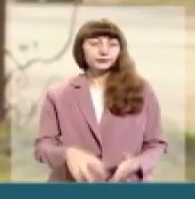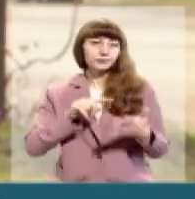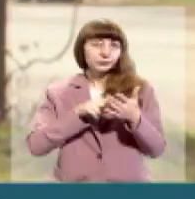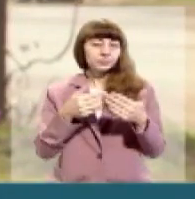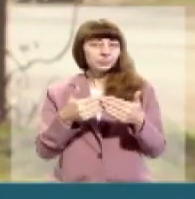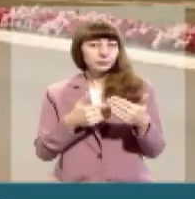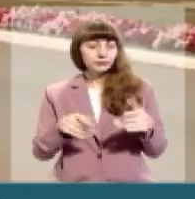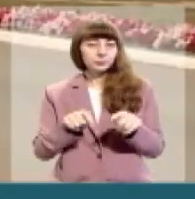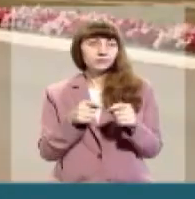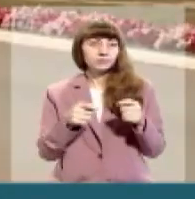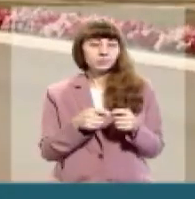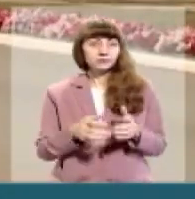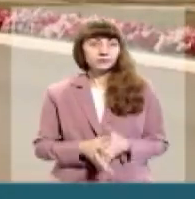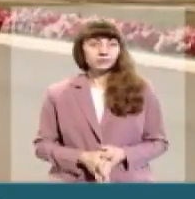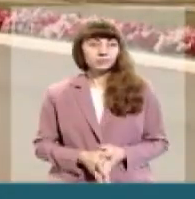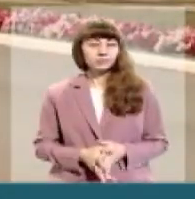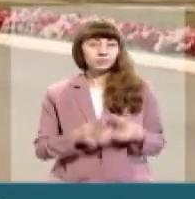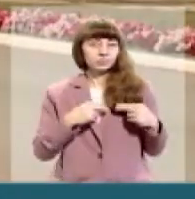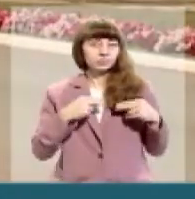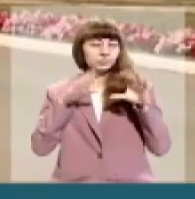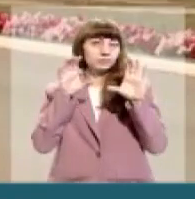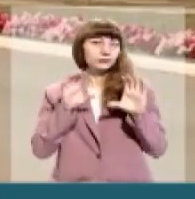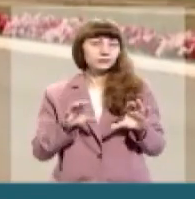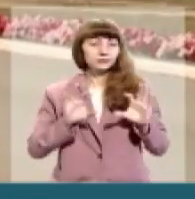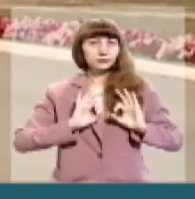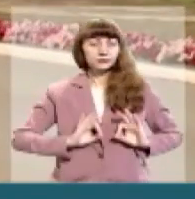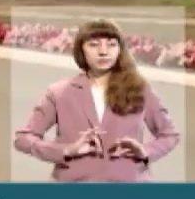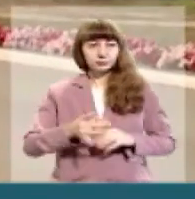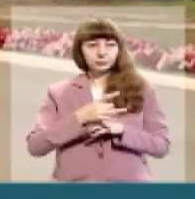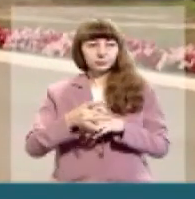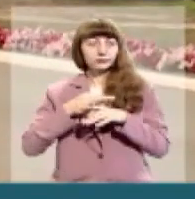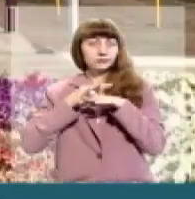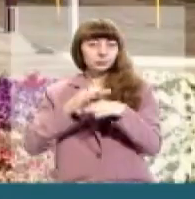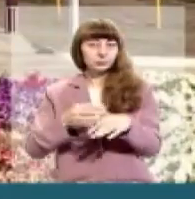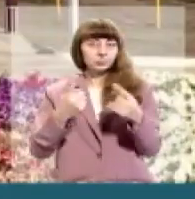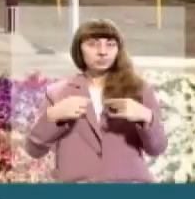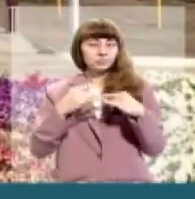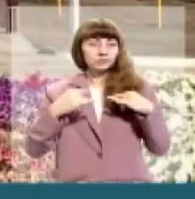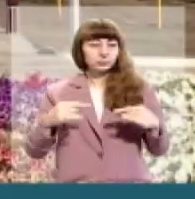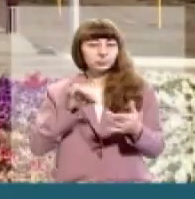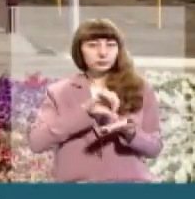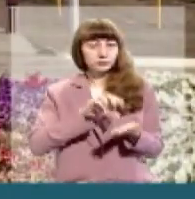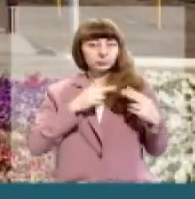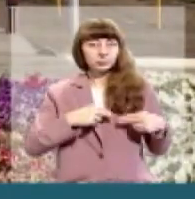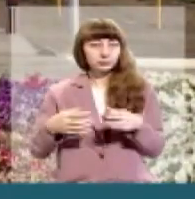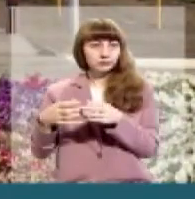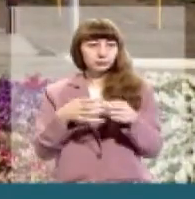мақсатында аудан прокуратурасы мен еңбек ұжымдарының аудан басшыларының және жұртшылықтың қатысуымен дөңгелек үстел